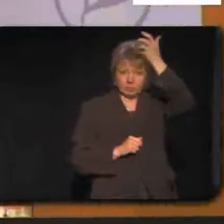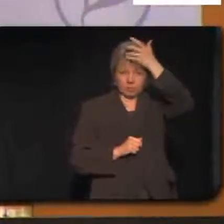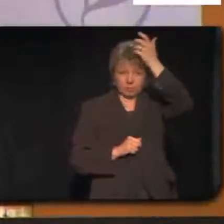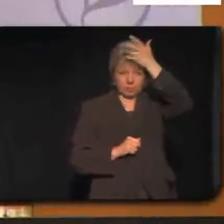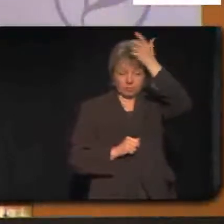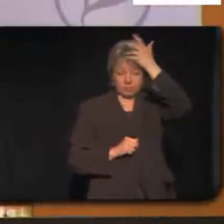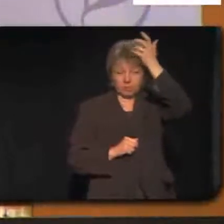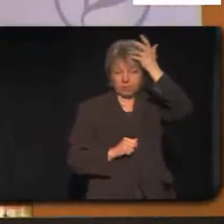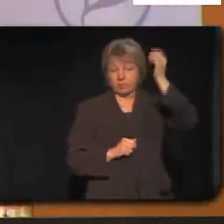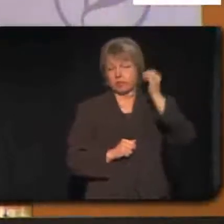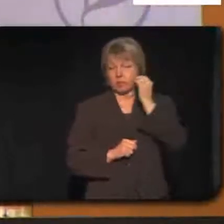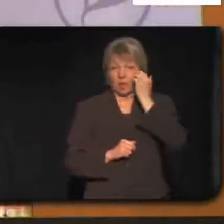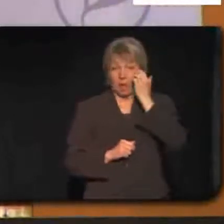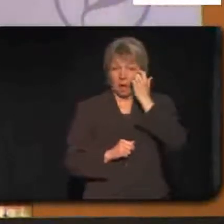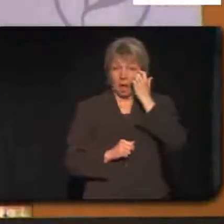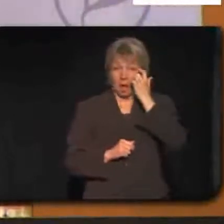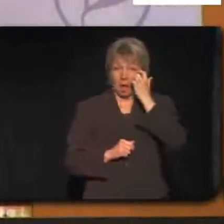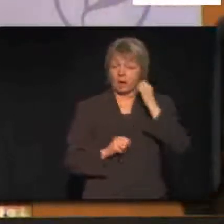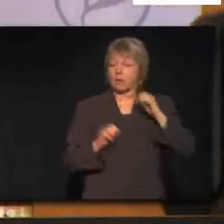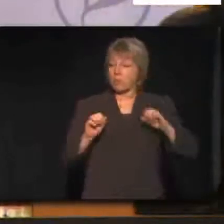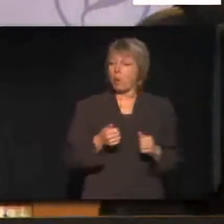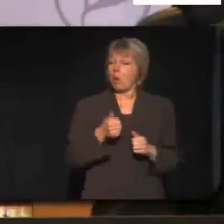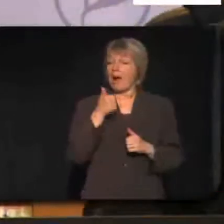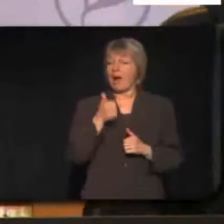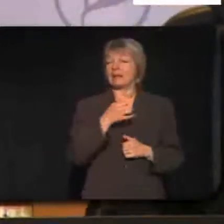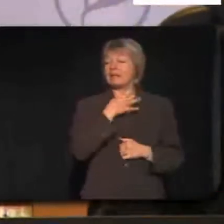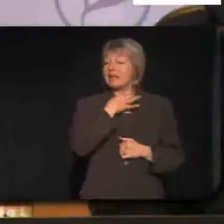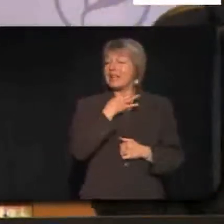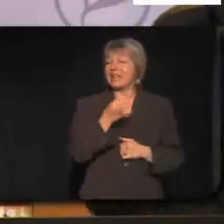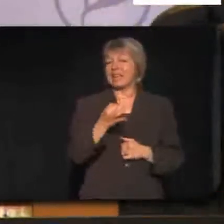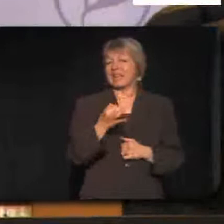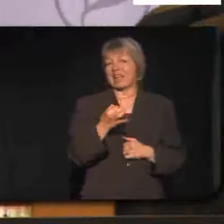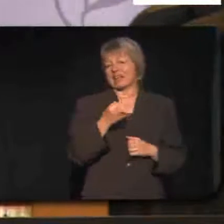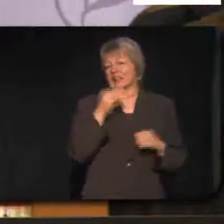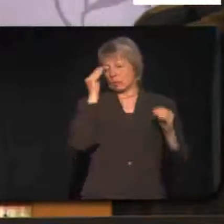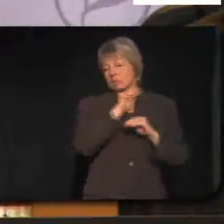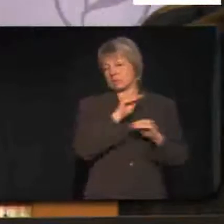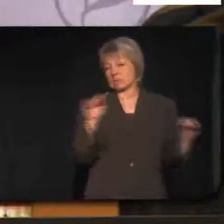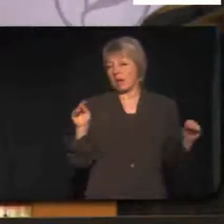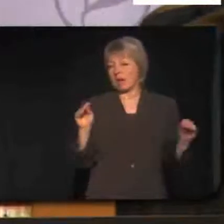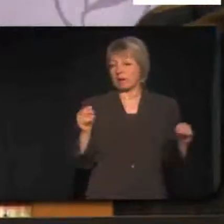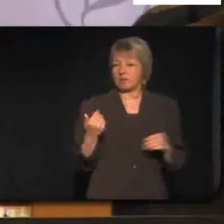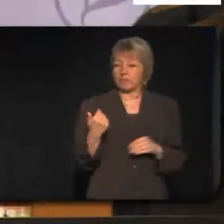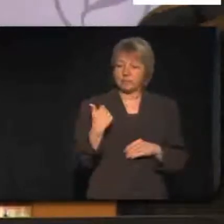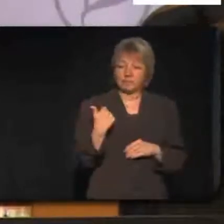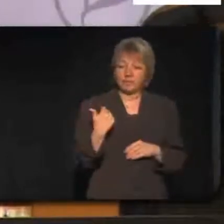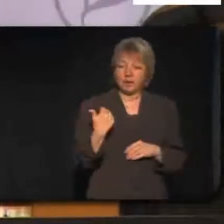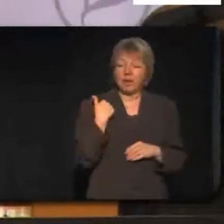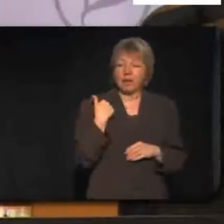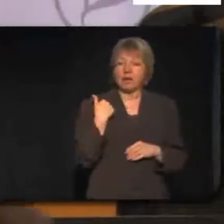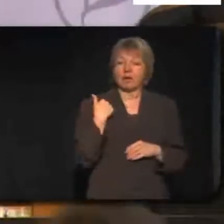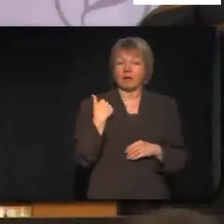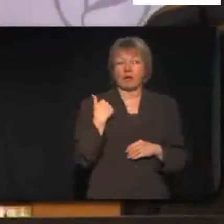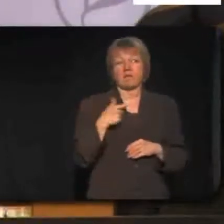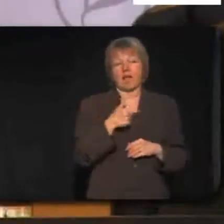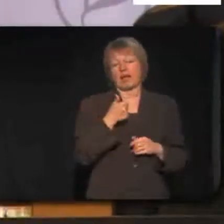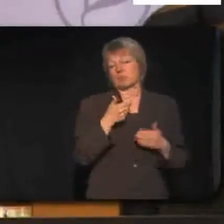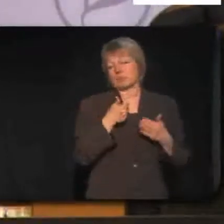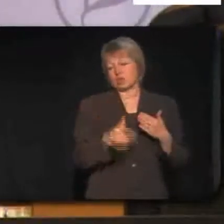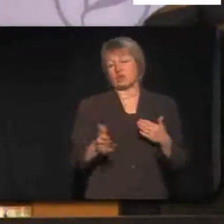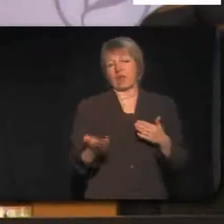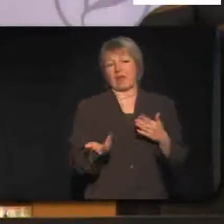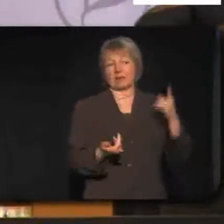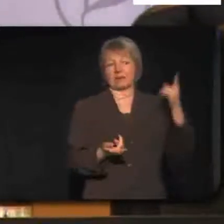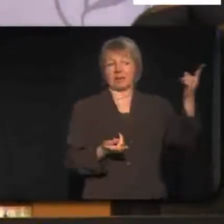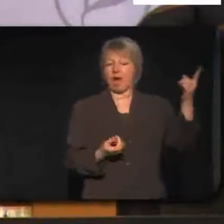gut ich habe auch eine dringende Durchsage es gab eine Beschwerde das Äußerungen am pro contra Micro zum aktuellen